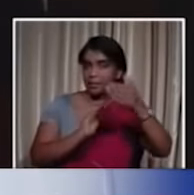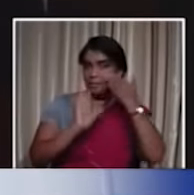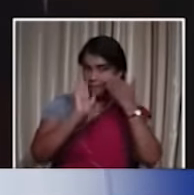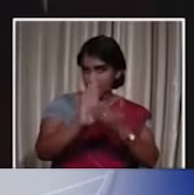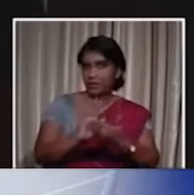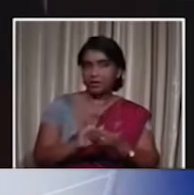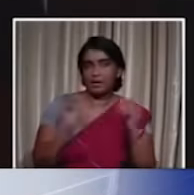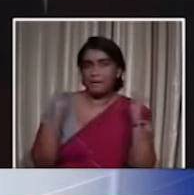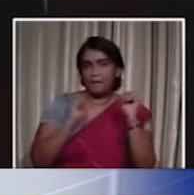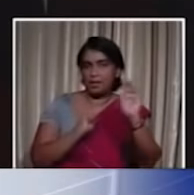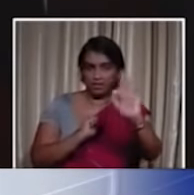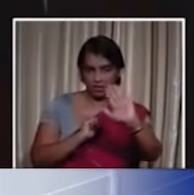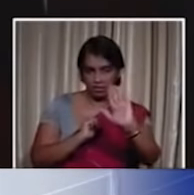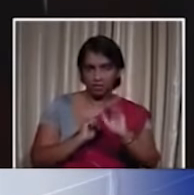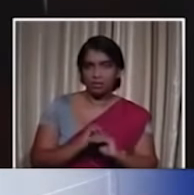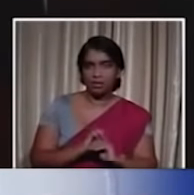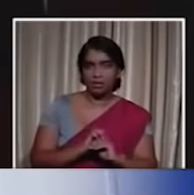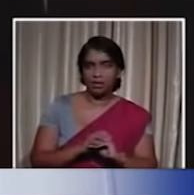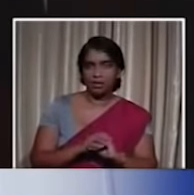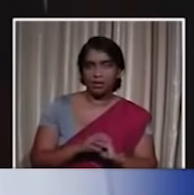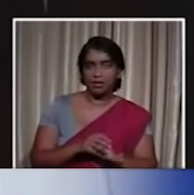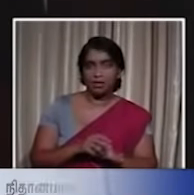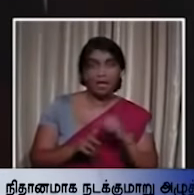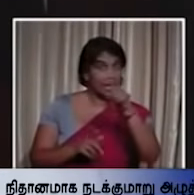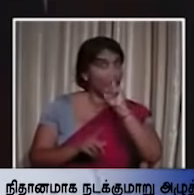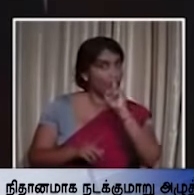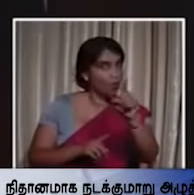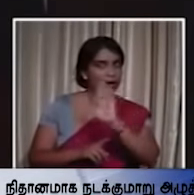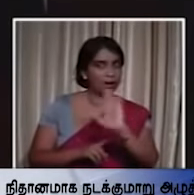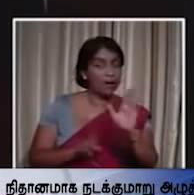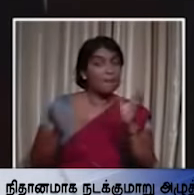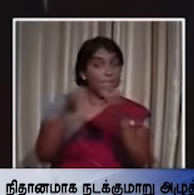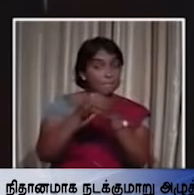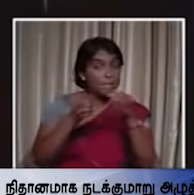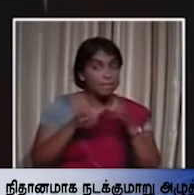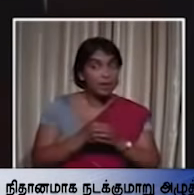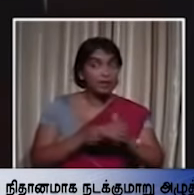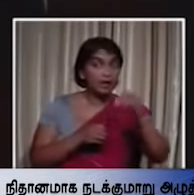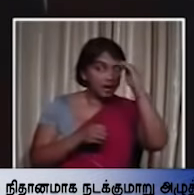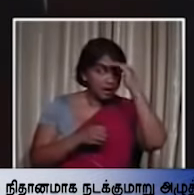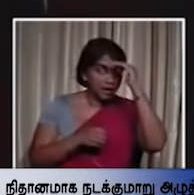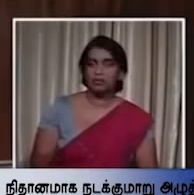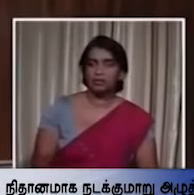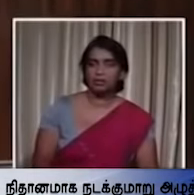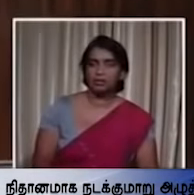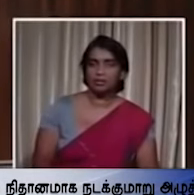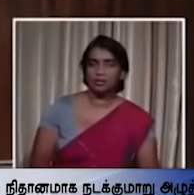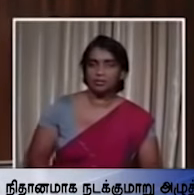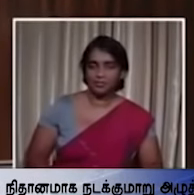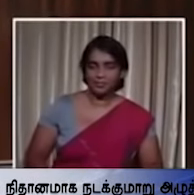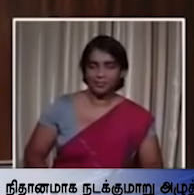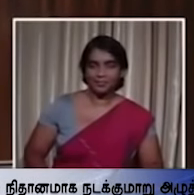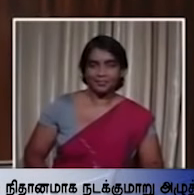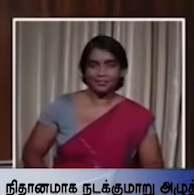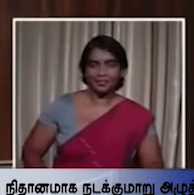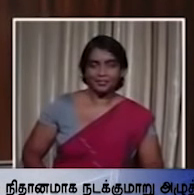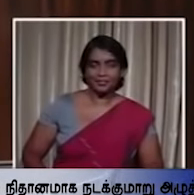அச்சப்பட வேண்டாம். 113 பெரும்பான்மை உள்ளது. எதிர்காலத்தில் 113 பெரும்பான்மையை காண்பிக்கின்றோம். நீங்கள் கூறிய பின்னர்